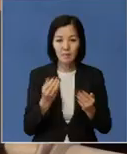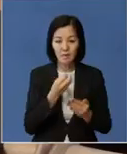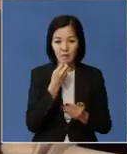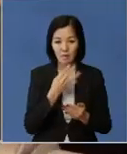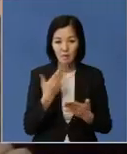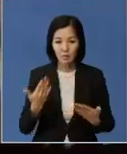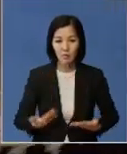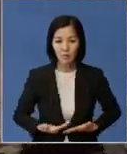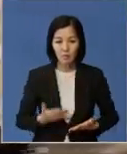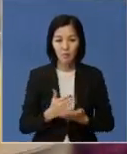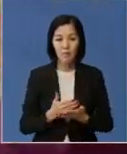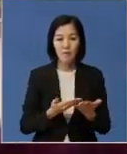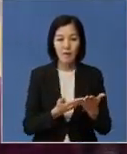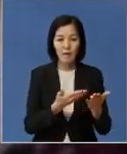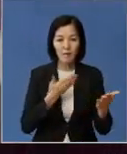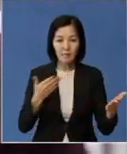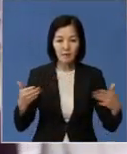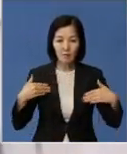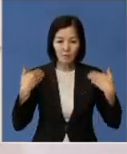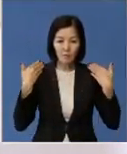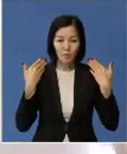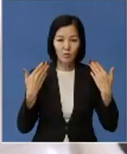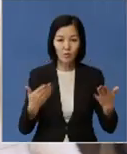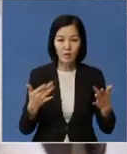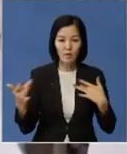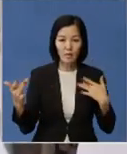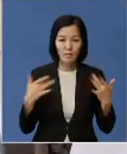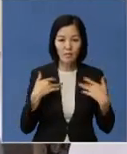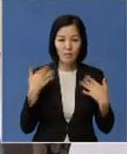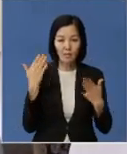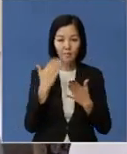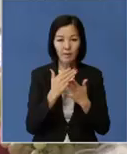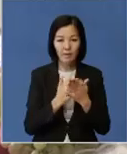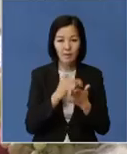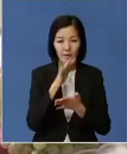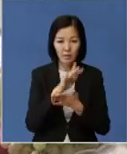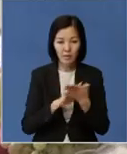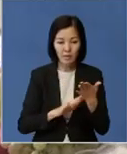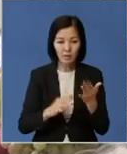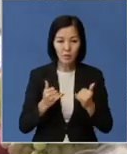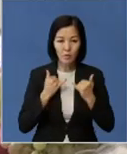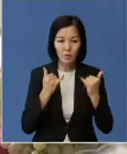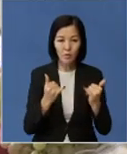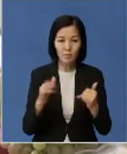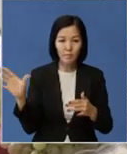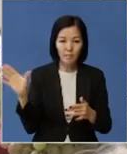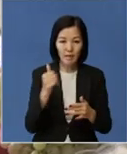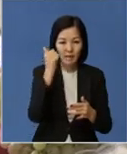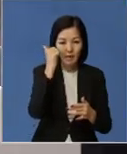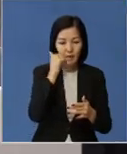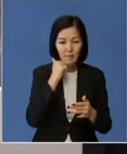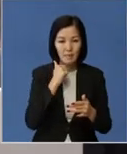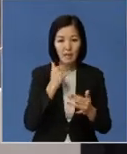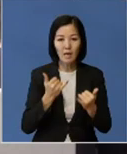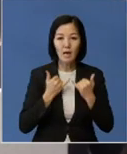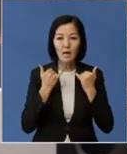жатырмыз. Жайылған ақтастархан мен құттықтаулар арнайы концерттік бағдарламаға мұндай құрмет ықыластың барлығы да бұл күні қазыналы қарттарымыздың